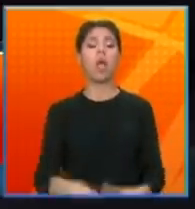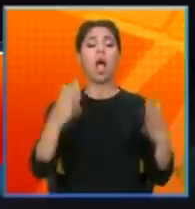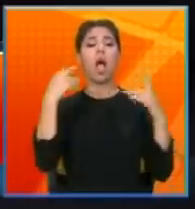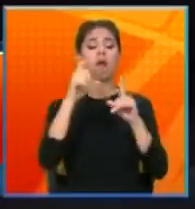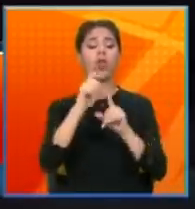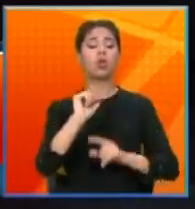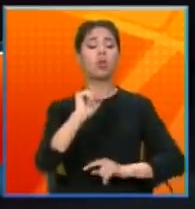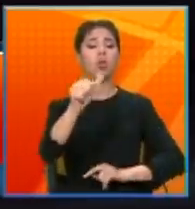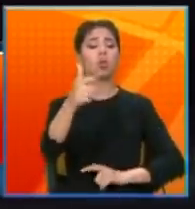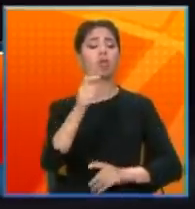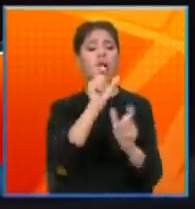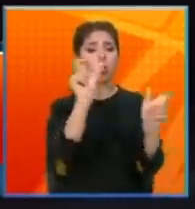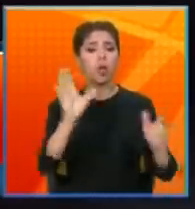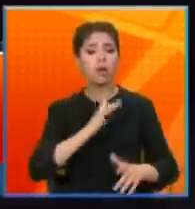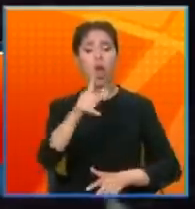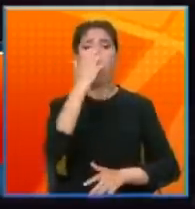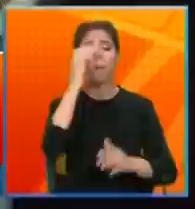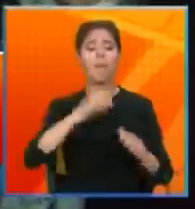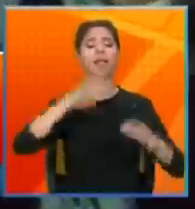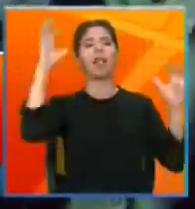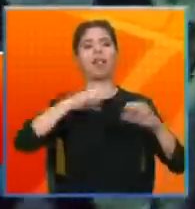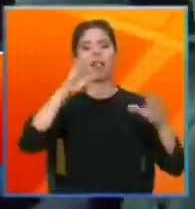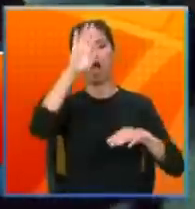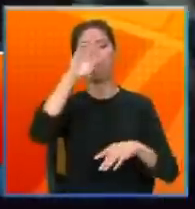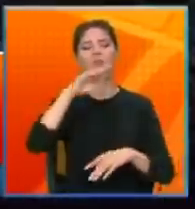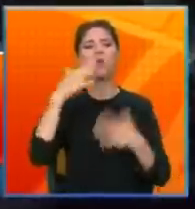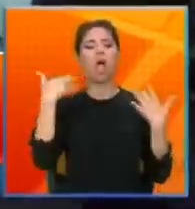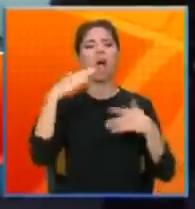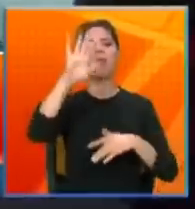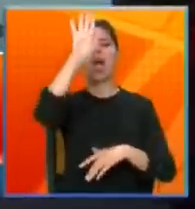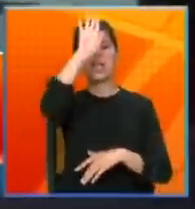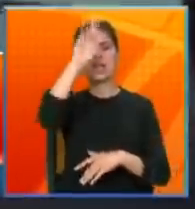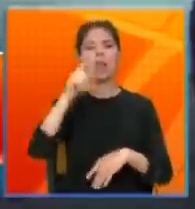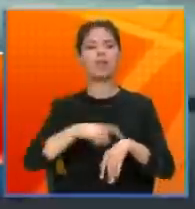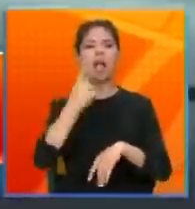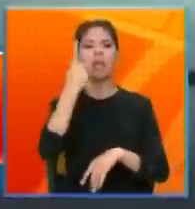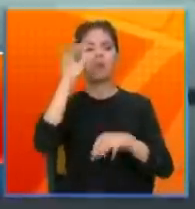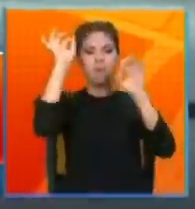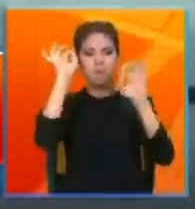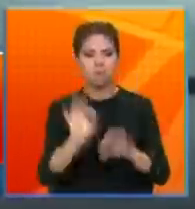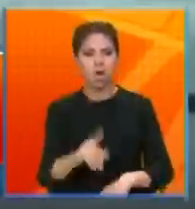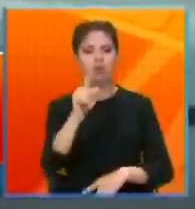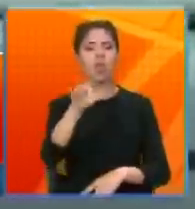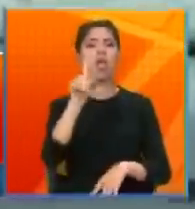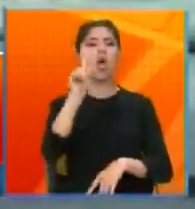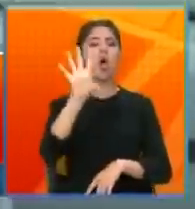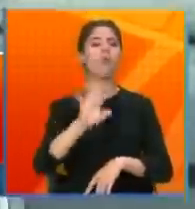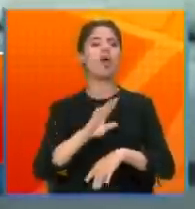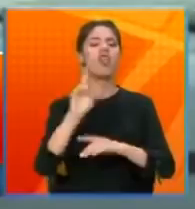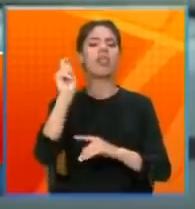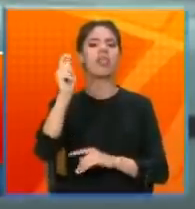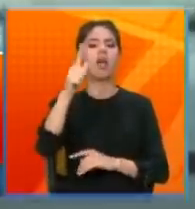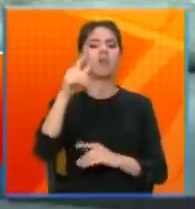Meteoroloji günlerdir uyarıyordu ve işte o beklenen yağışlı hava İstanbul'a saat 1 sıralarında geldi. Şu anda 15 Temmuz